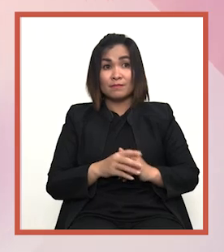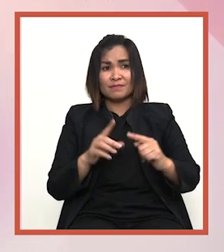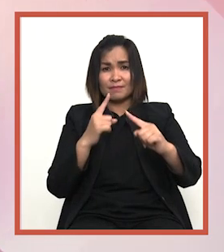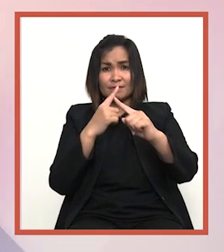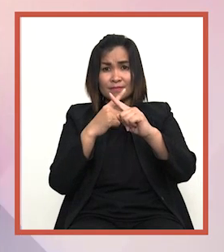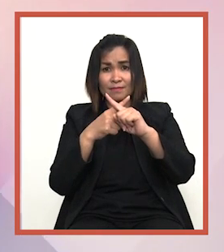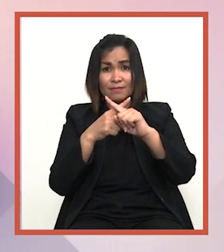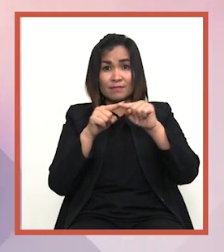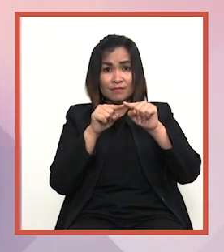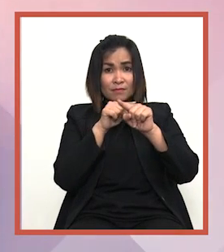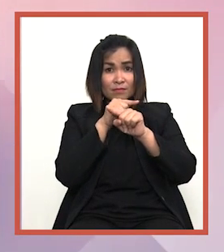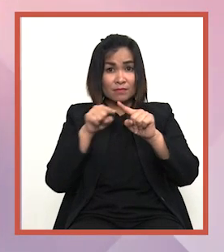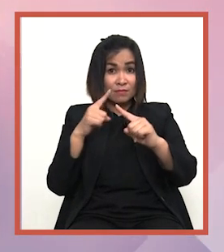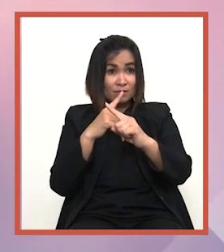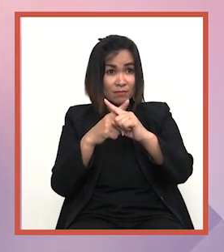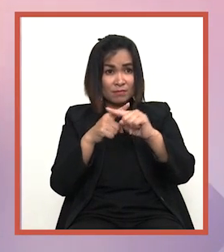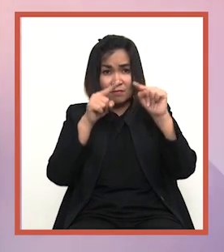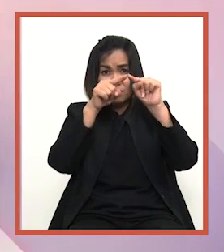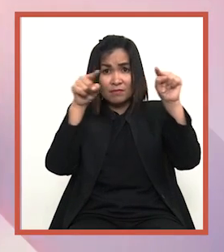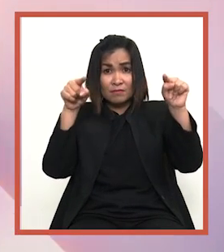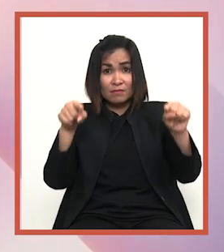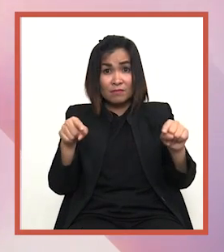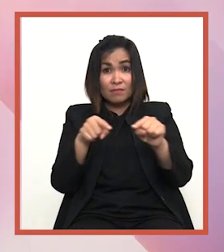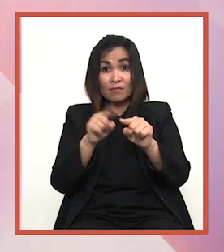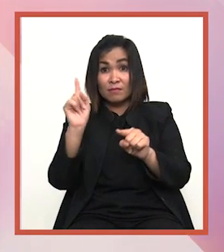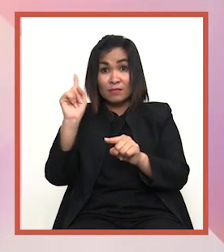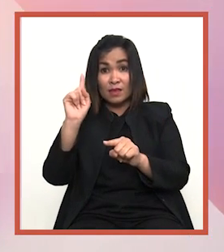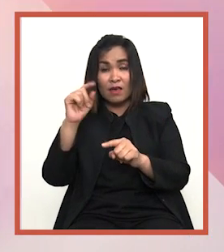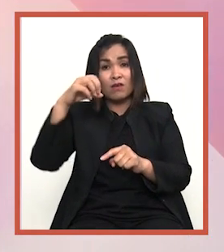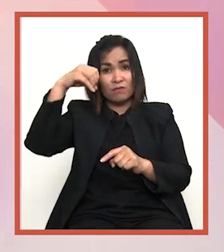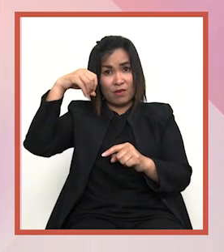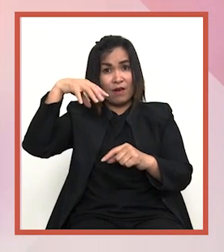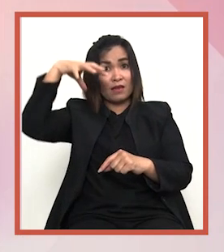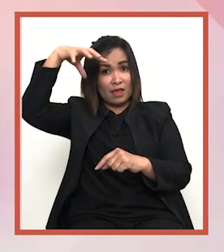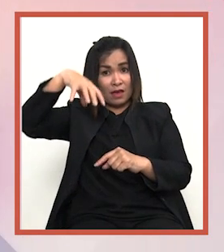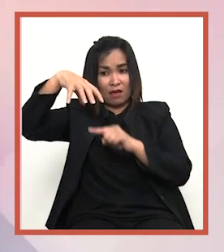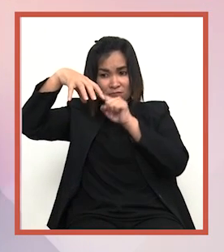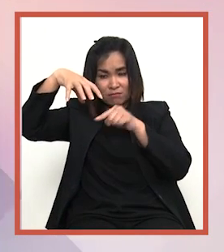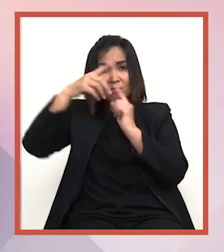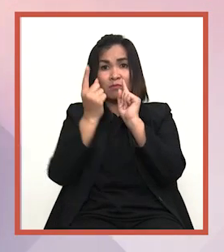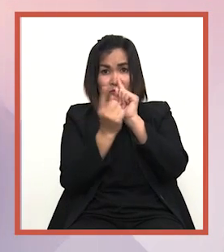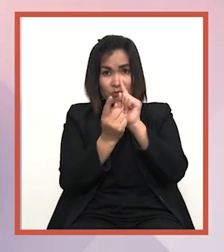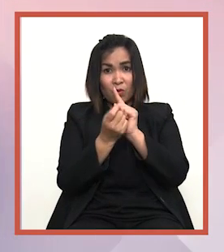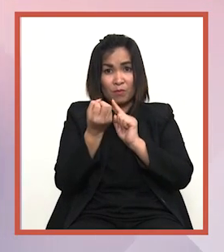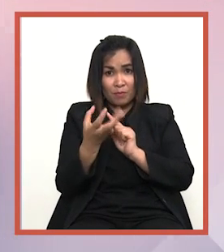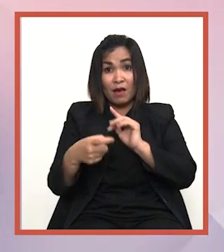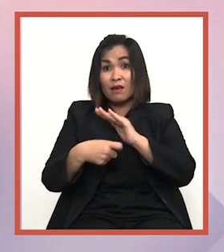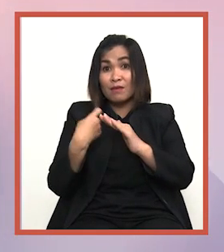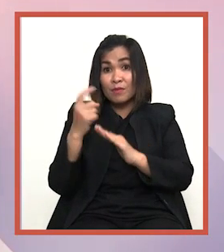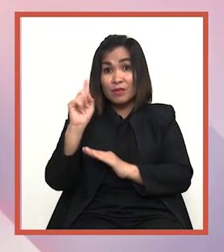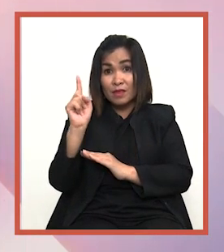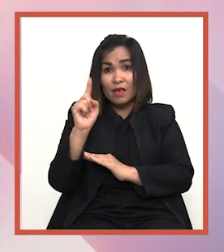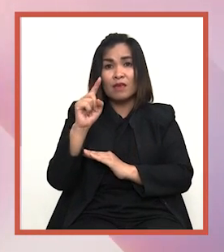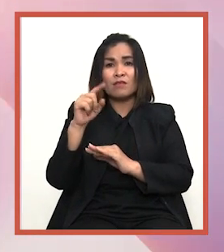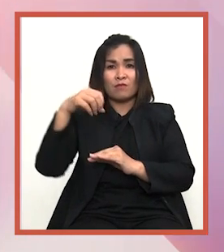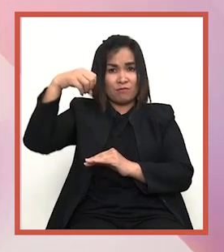จะนิยมใช้นะครับไฟฟ้าภายในอาคารนะครับก็จะนิยมใช้สัญลักษณ์นี้นะครับส่วนมากนะเพราะว่านะครับมันก็หมายถึงว่าเป็น